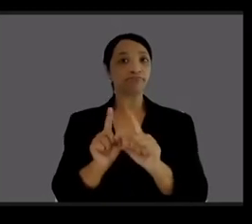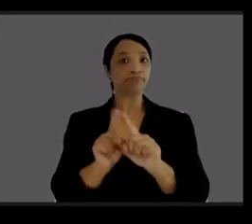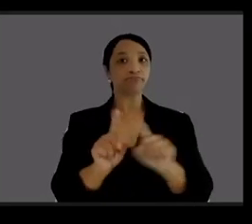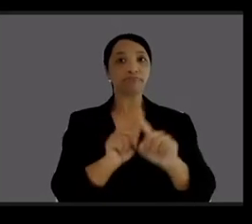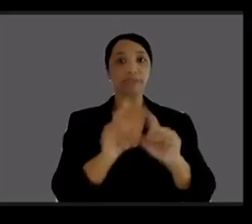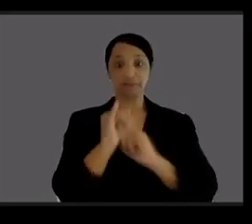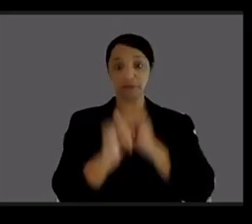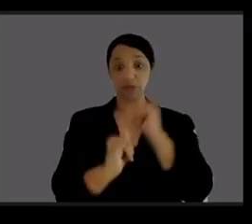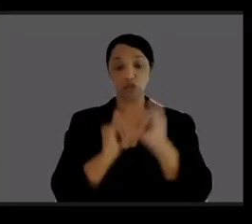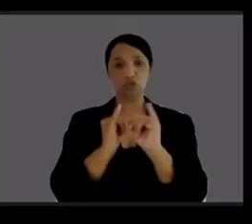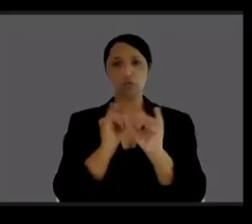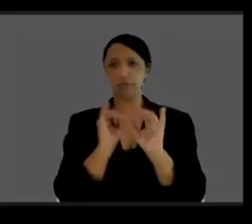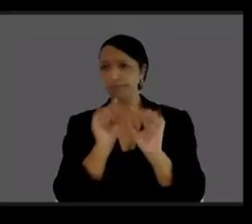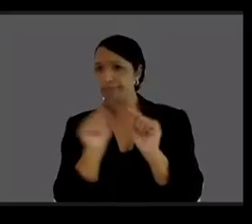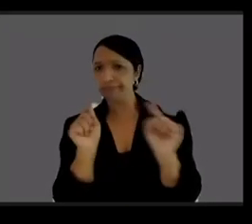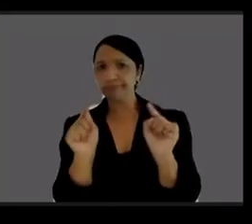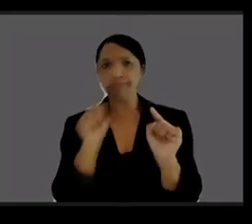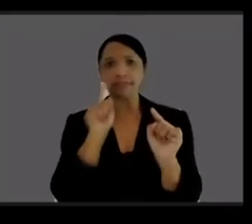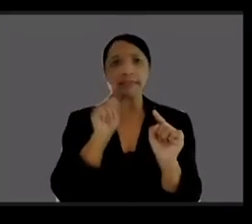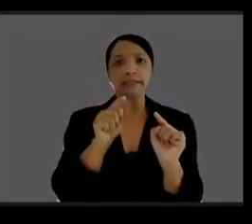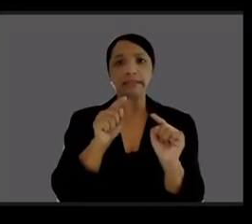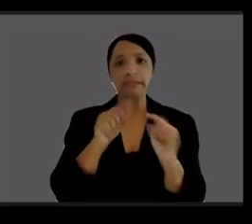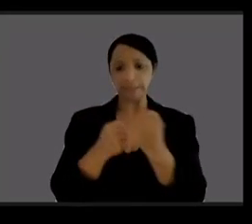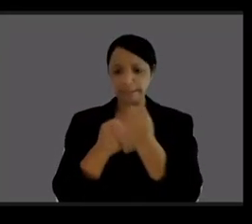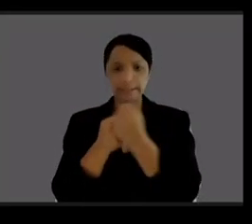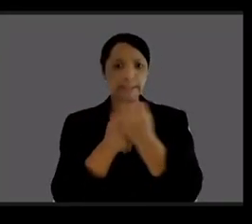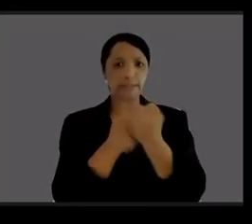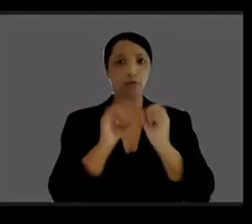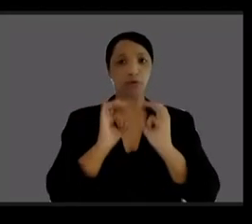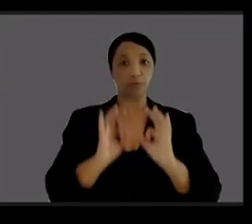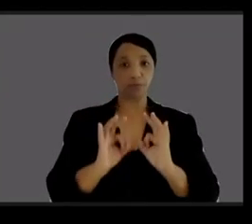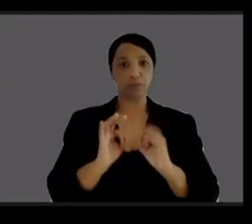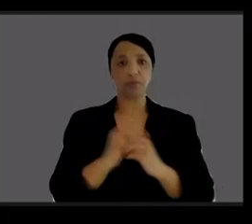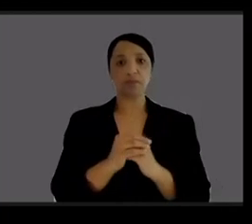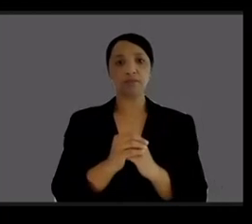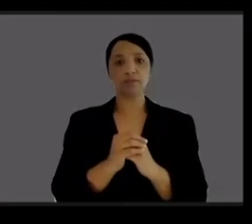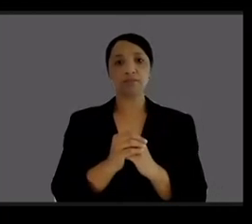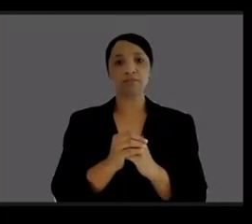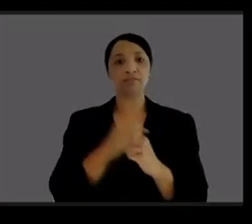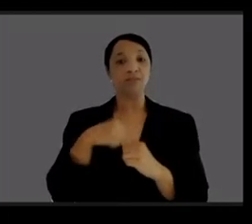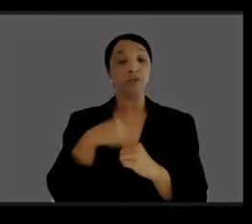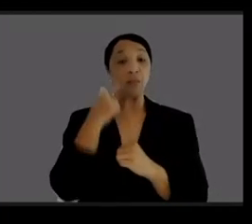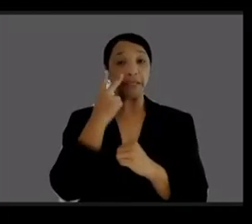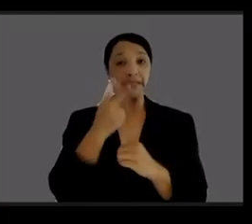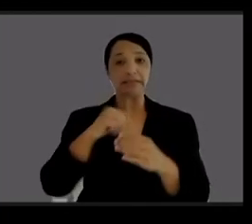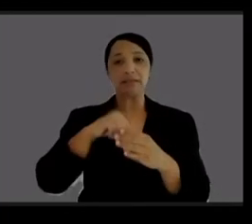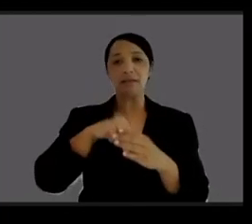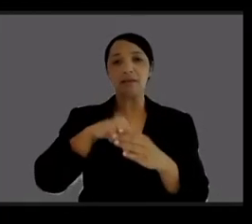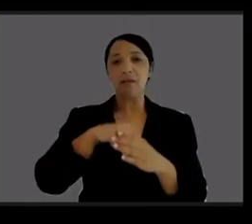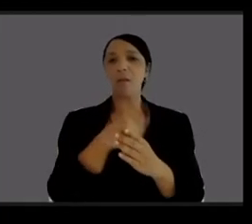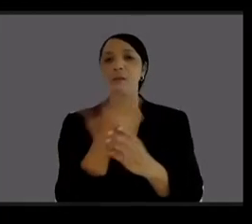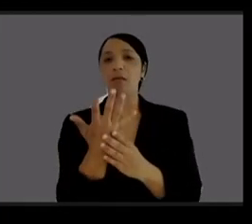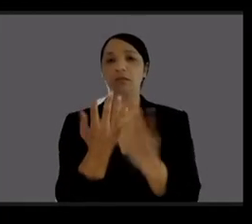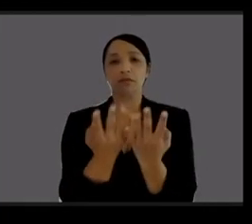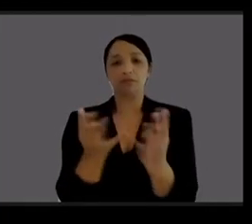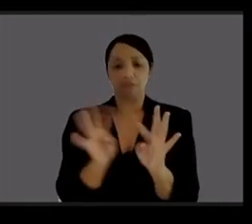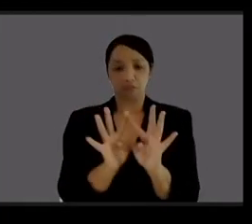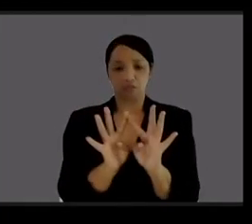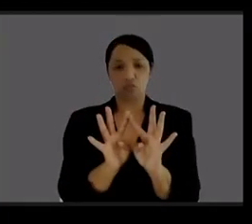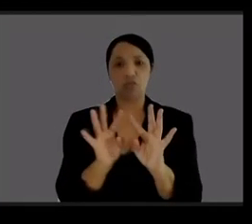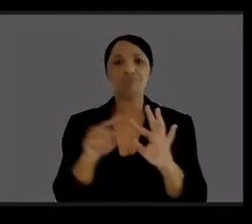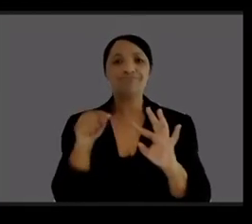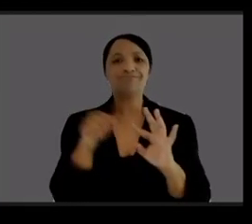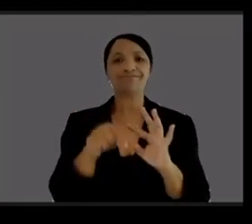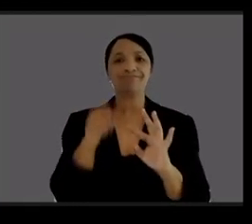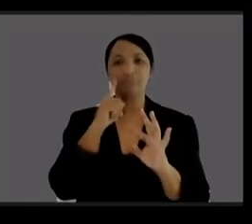构需要得到更多的支持，而非相反。我设立的互联网治理论坛领导小组正是旨在提